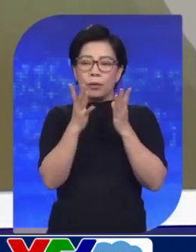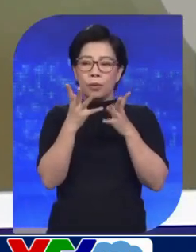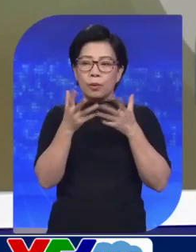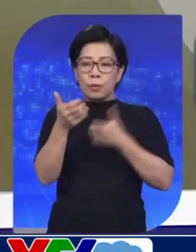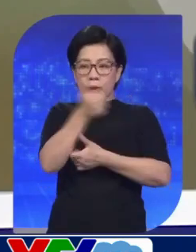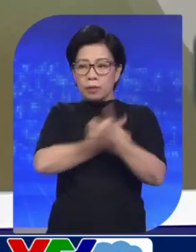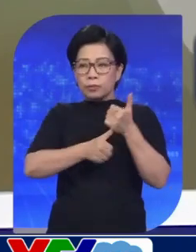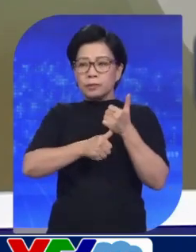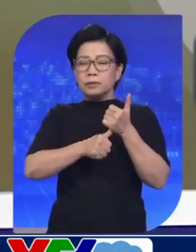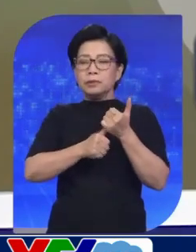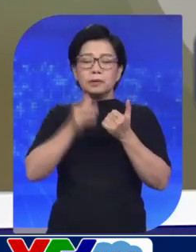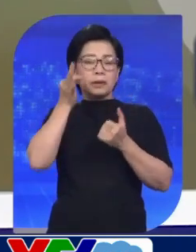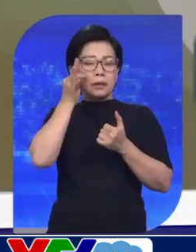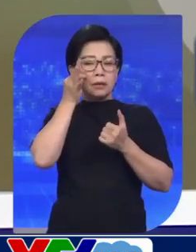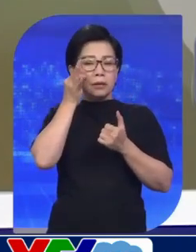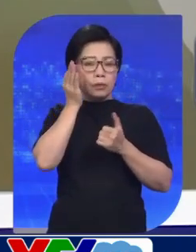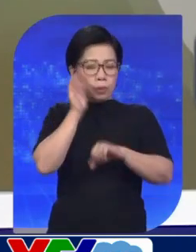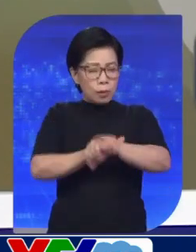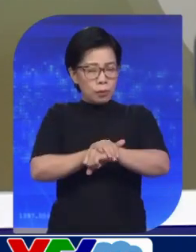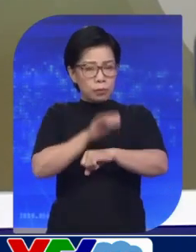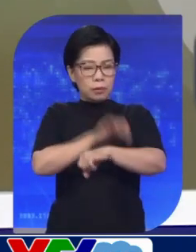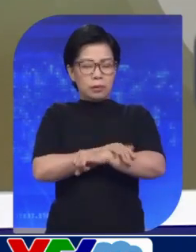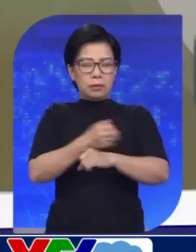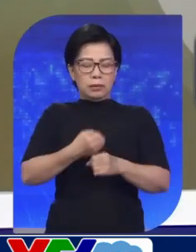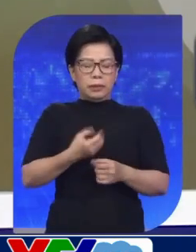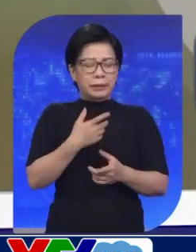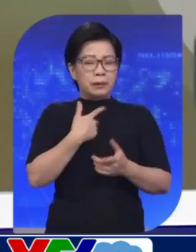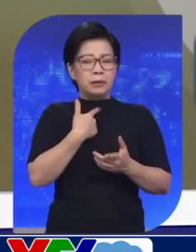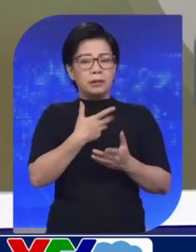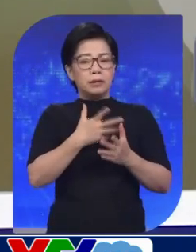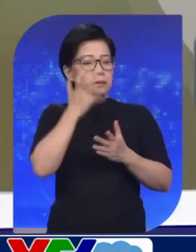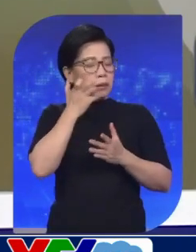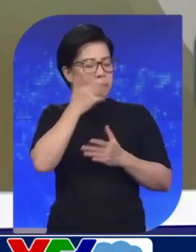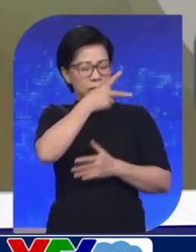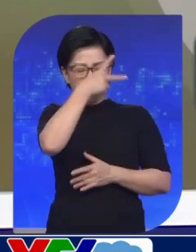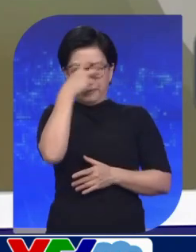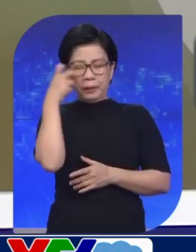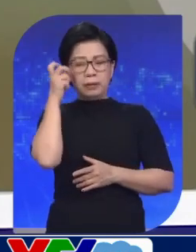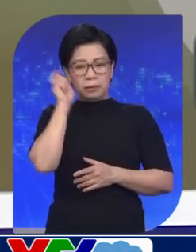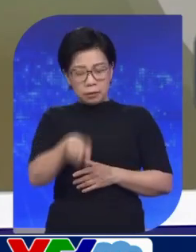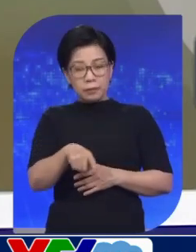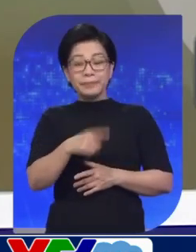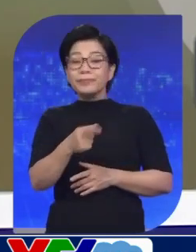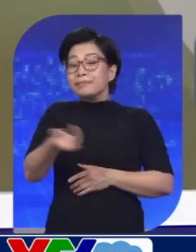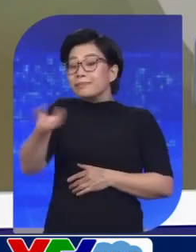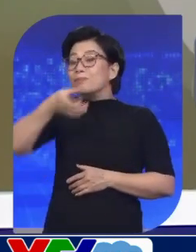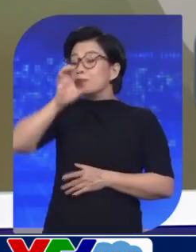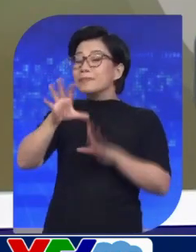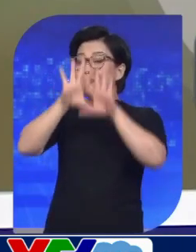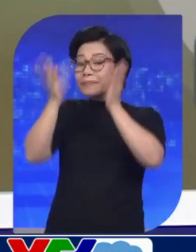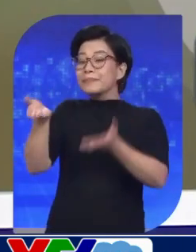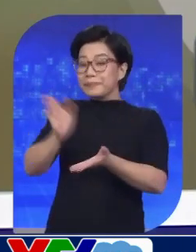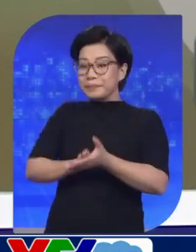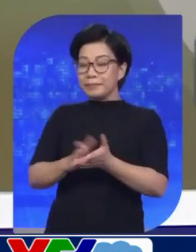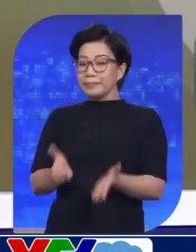chất giảm, khiến cho da trở nên khô ráp và kém sức sống, có thể là ngứa ngáy và khó chịu. Bởi vậy, quý vị nên uống nước nhiều hơn và khi